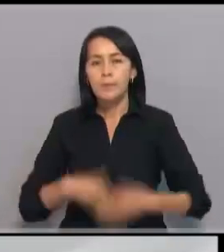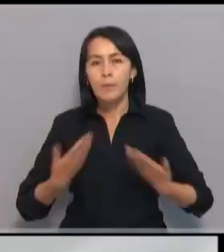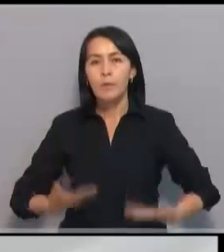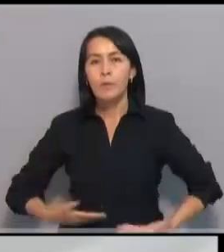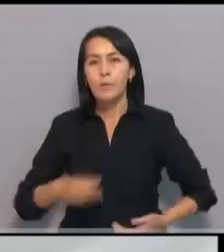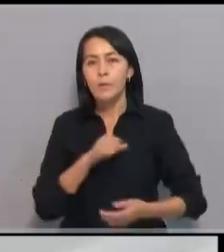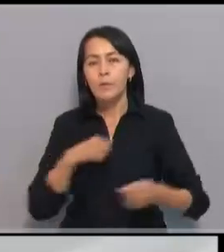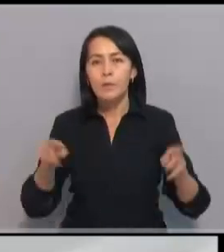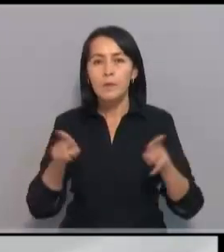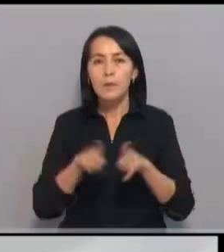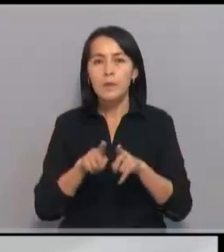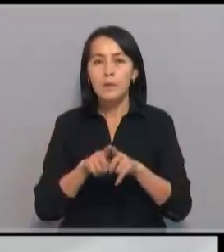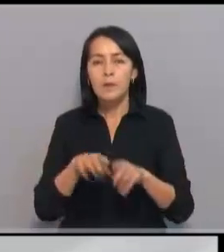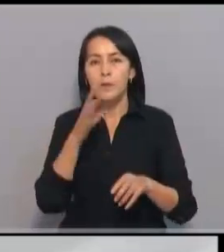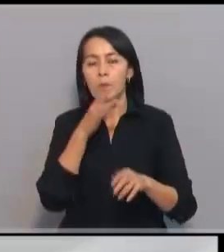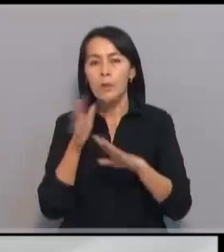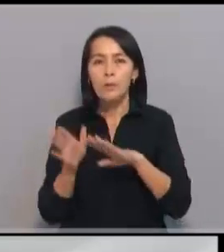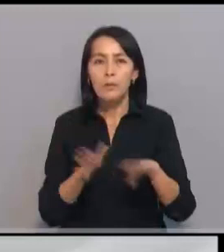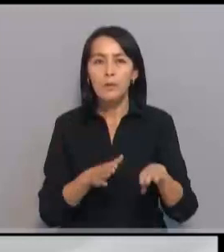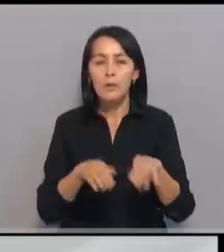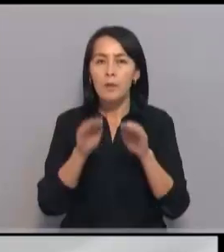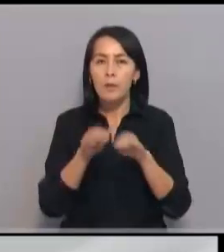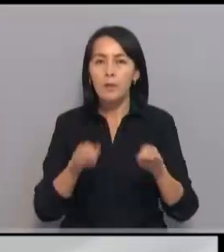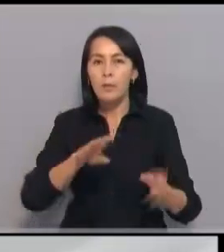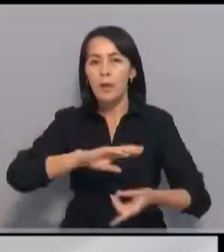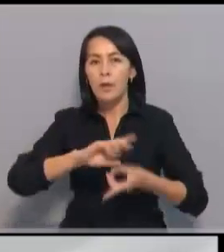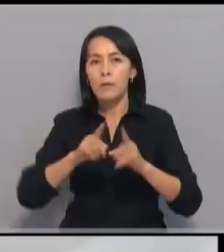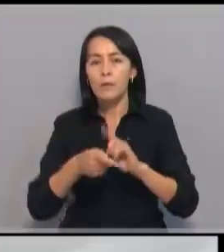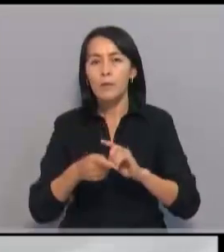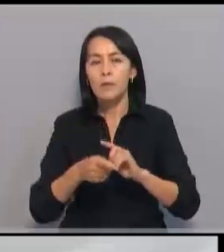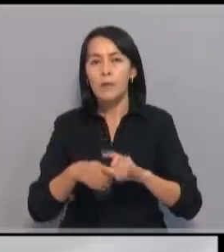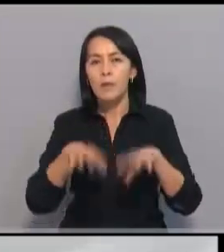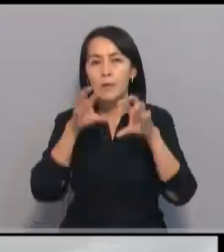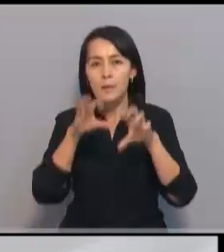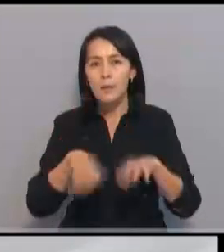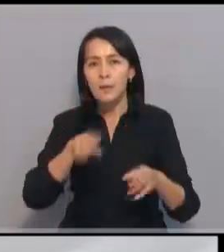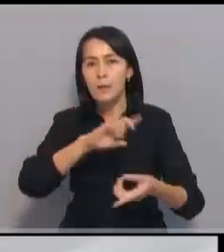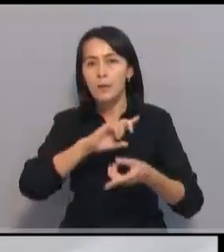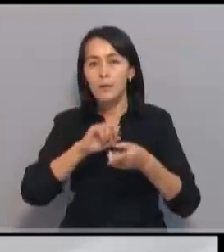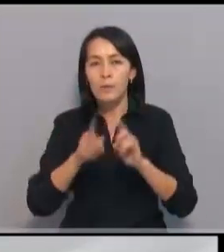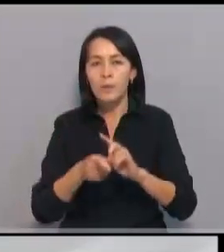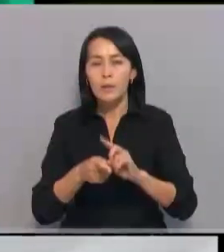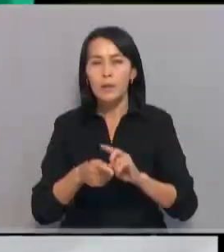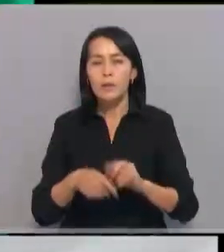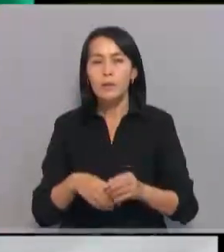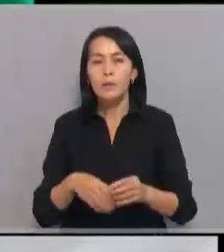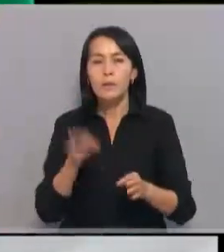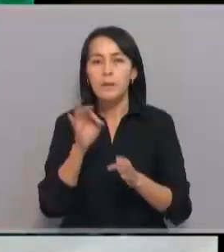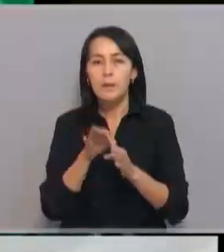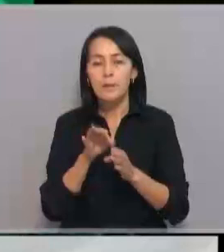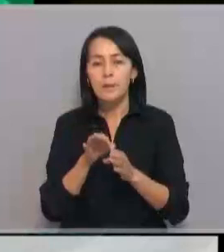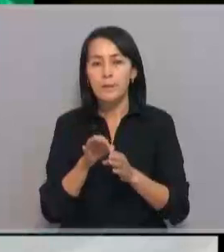өзі секілді, уақыт өте ұрпақ ауысқан сайын заңда өзгеріске ұшырап отырады.